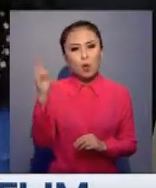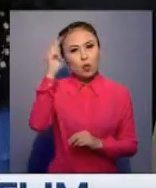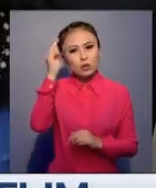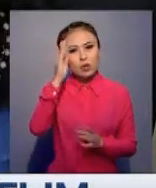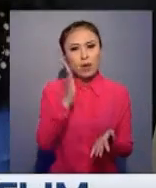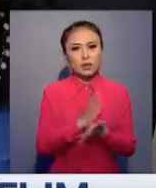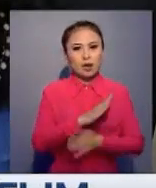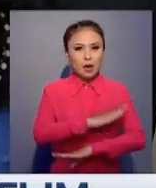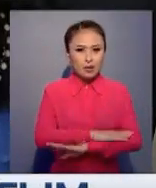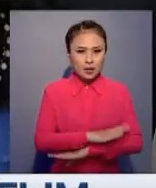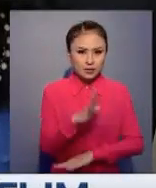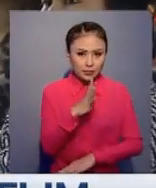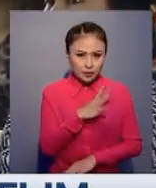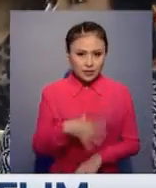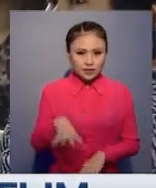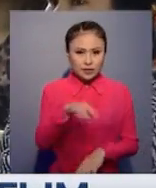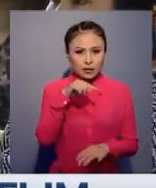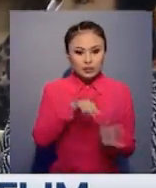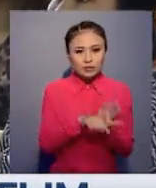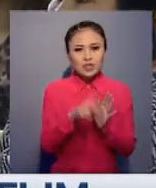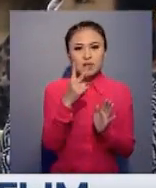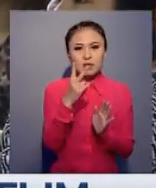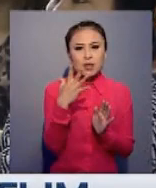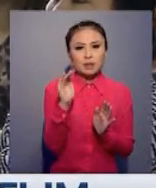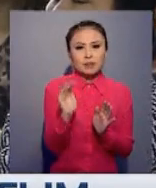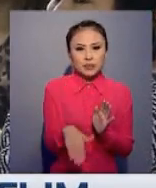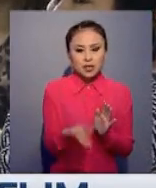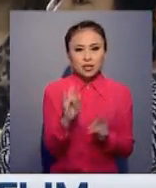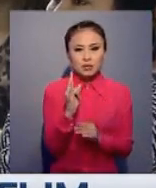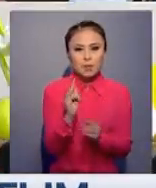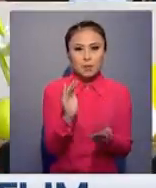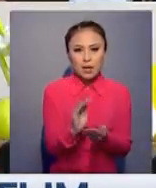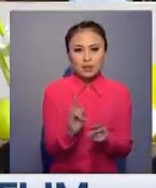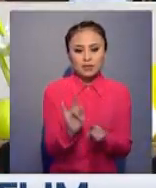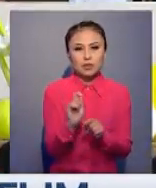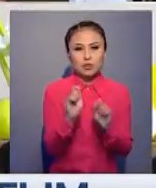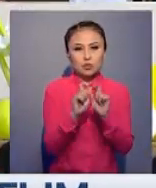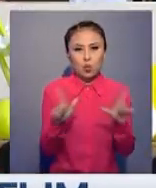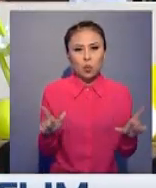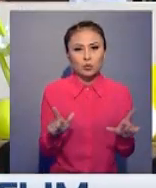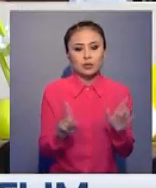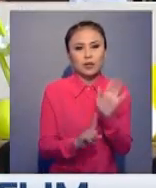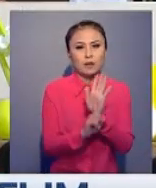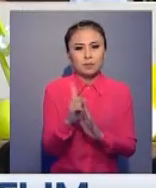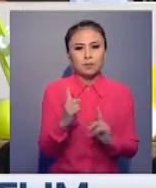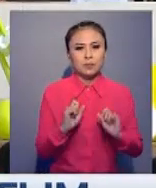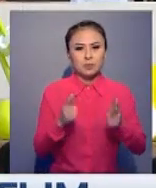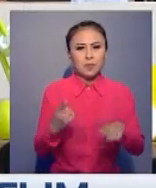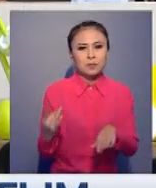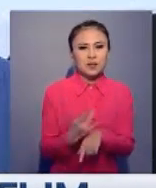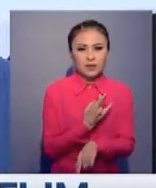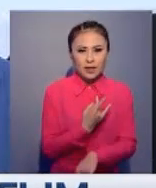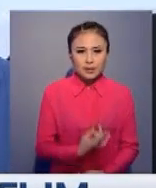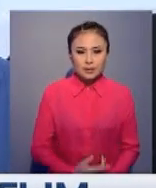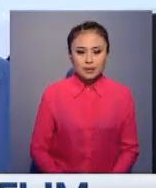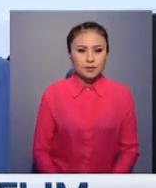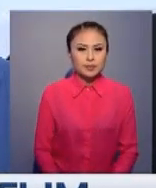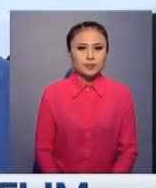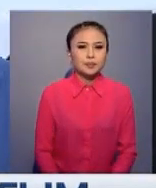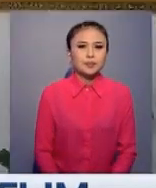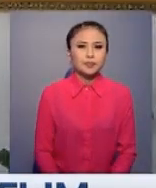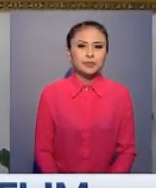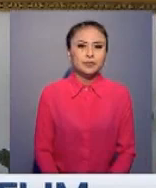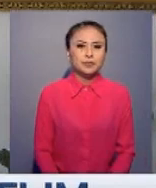астам оқушы партаға отырды, соның ішінде 25 мыңнан астам бүлдіршін мектеп табалдырығын алғаш рет аттады.